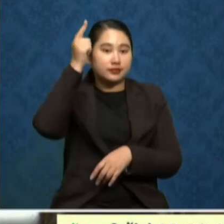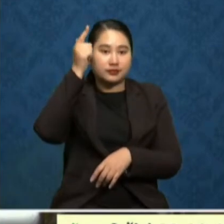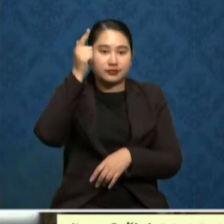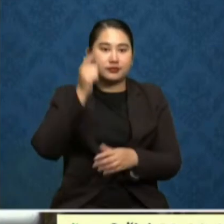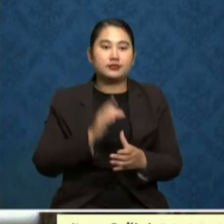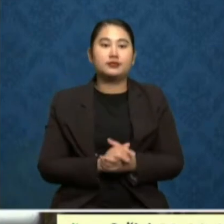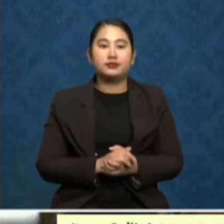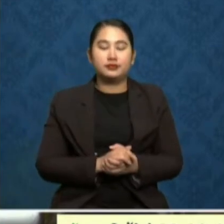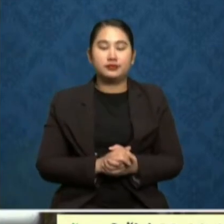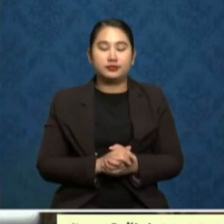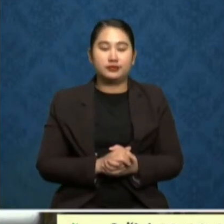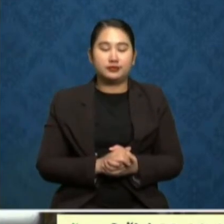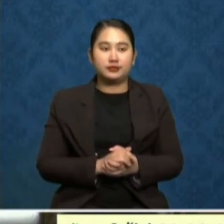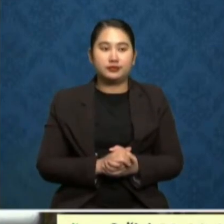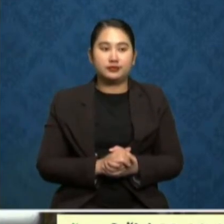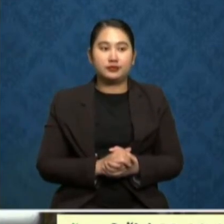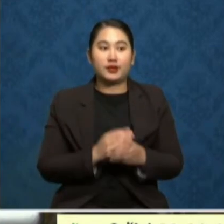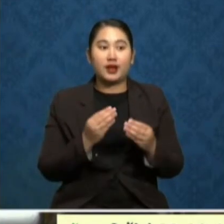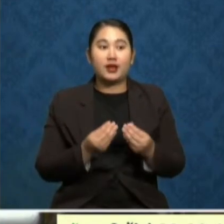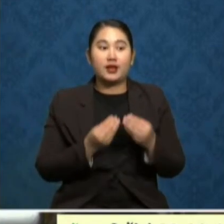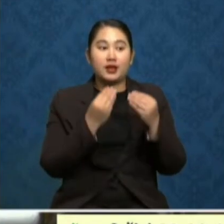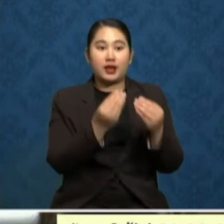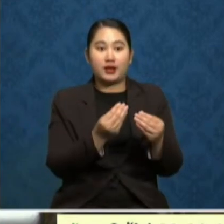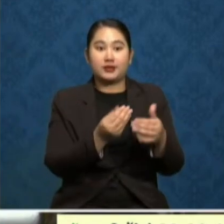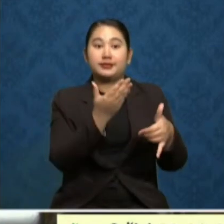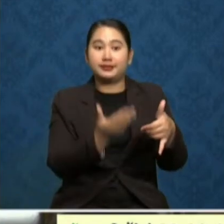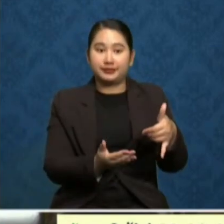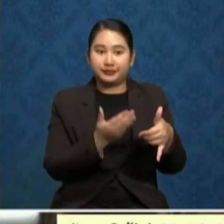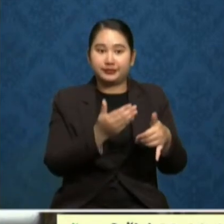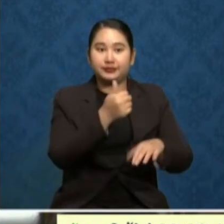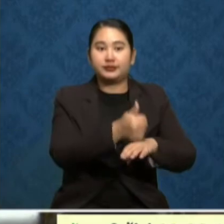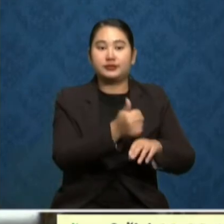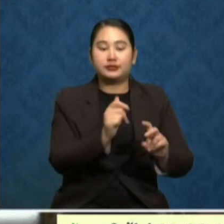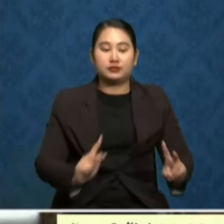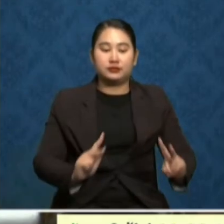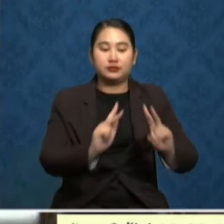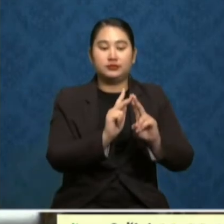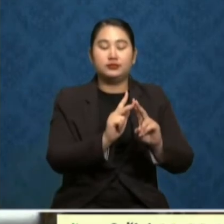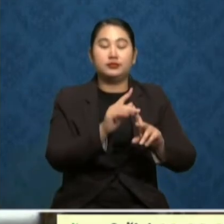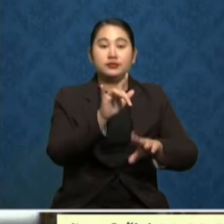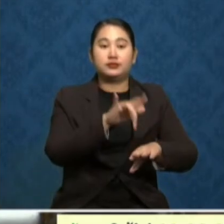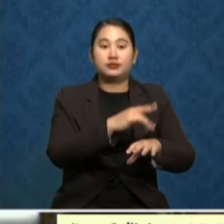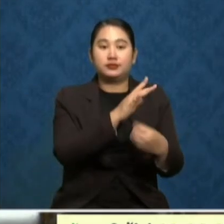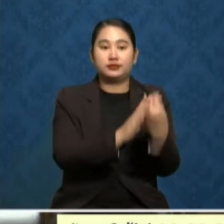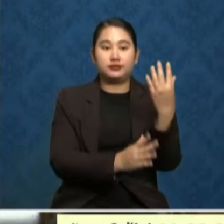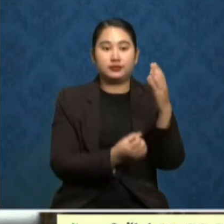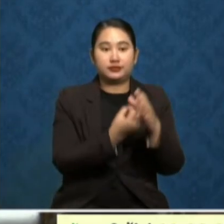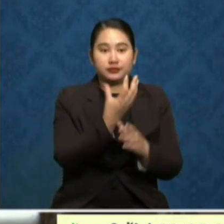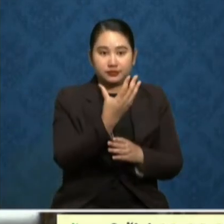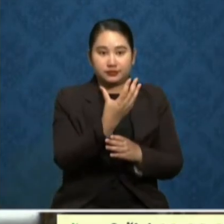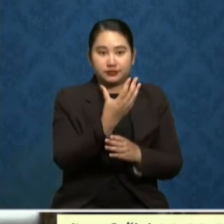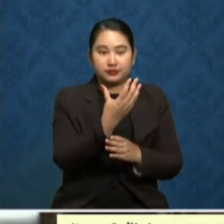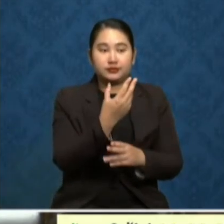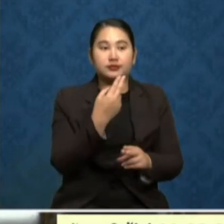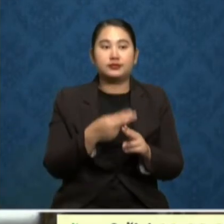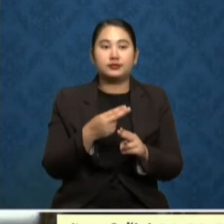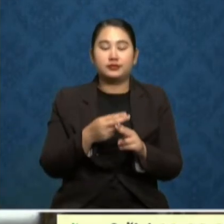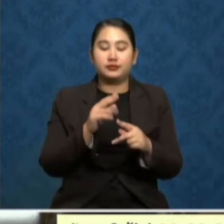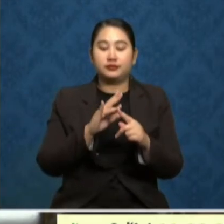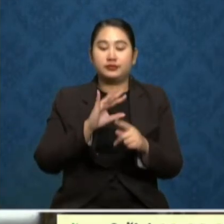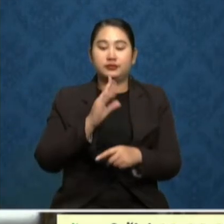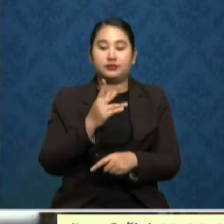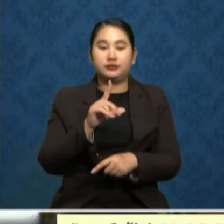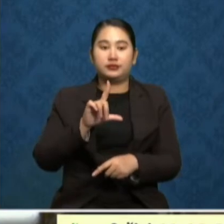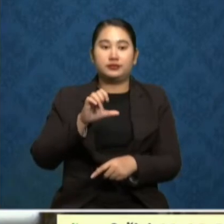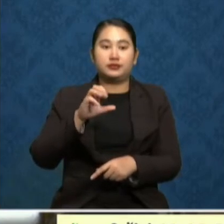ชินวัดที่ได้มอบหมายให้ท่านปตีว่าการกระสวงทัพยากร ธรมชาตะสิ่วนล้อมท่ดออกเฉลมชาย